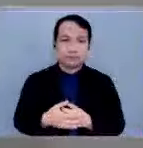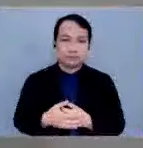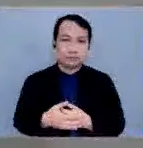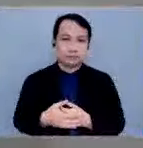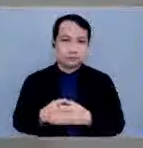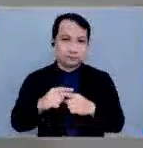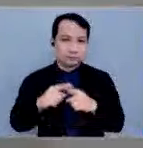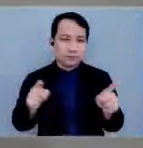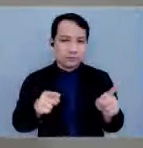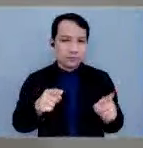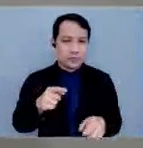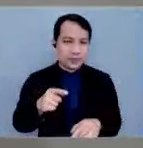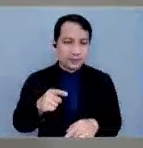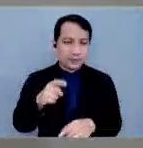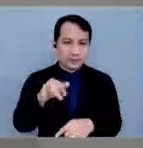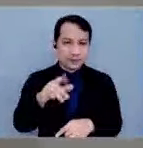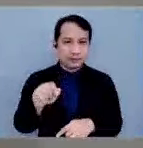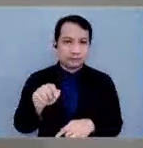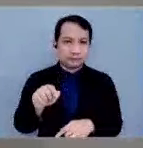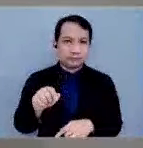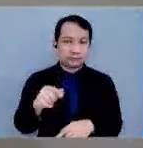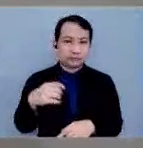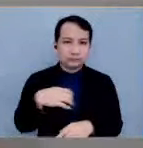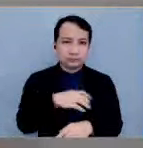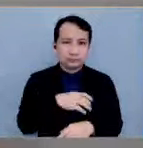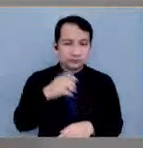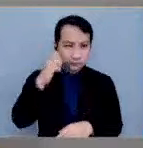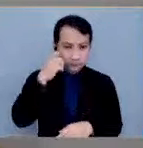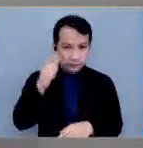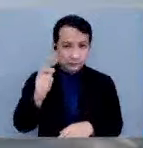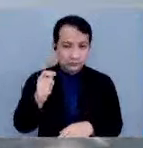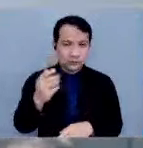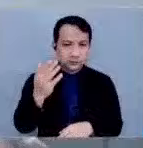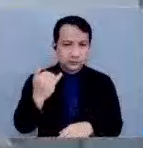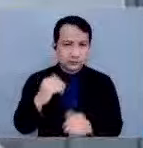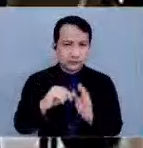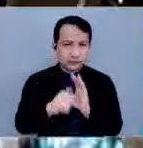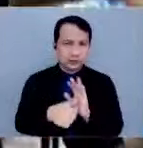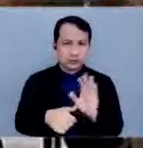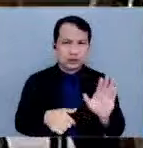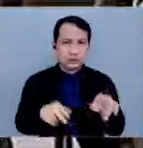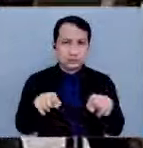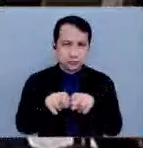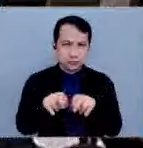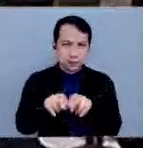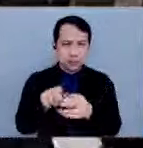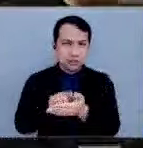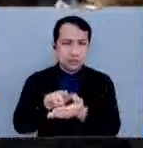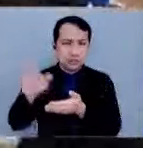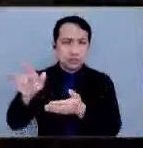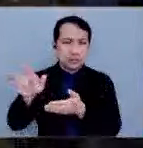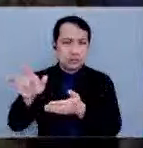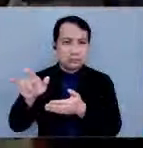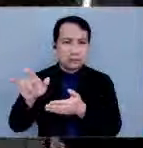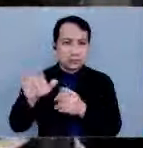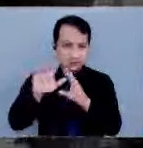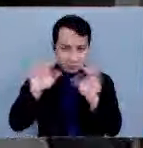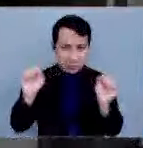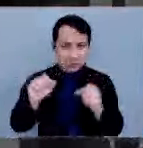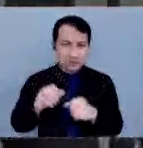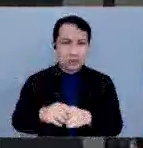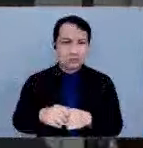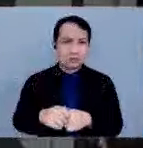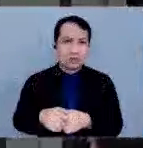ni ACCIS Party List Congressman Erwin Tulfo. Giit niya, normal lang na bumiyahe pa abroad ang presidente. Strategy raw